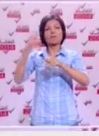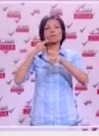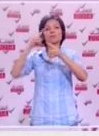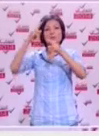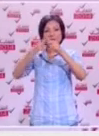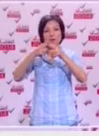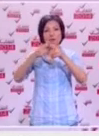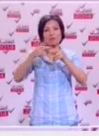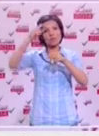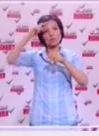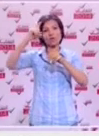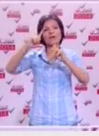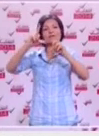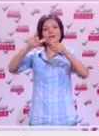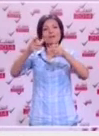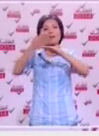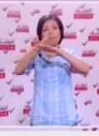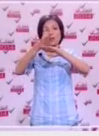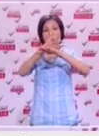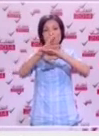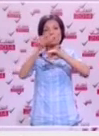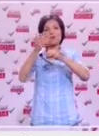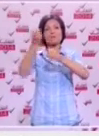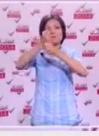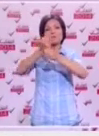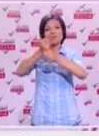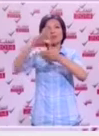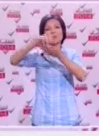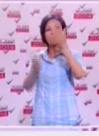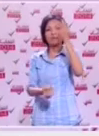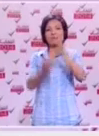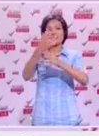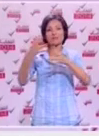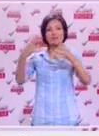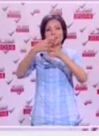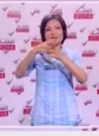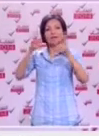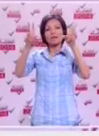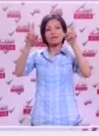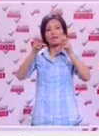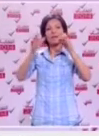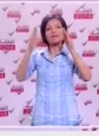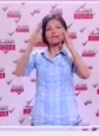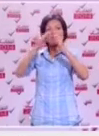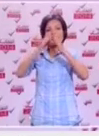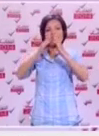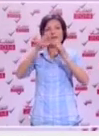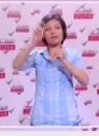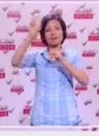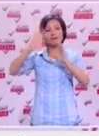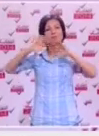صفاقس وسيمكن هذا المشروع من انجاز مدينه جديده مندمجه تتمحور حول مكونات سكنيه وسياحيه